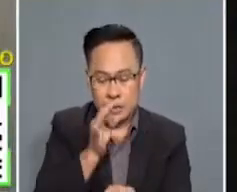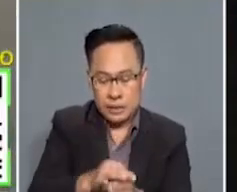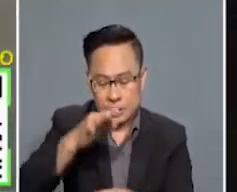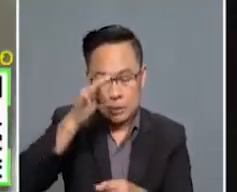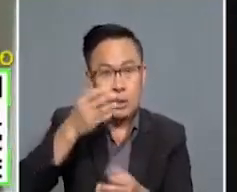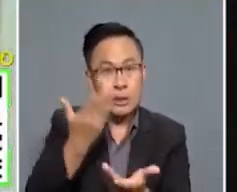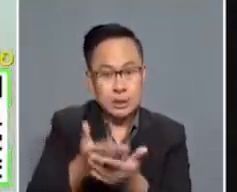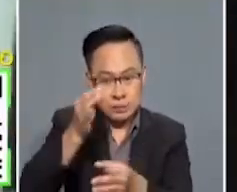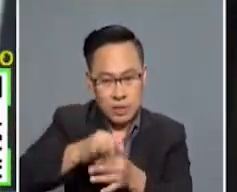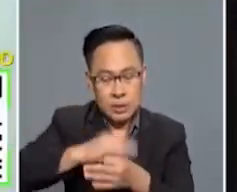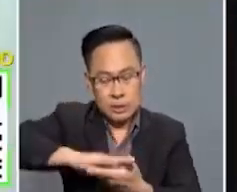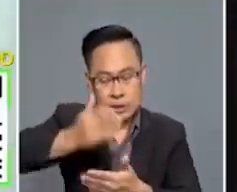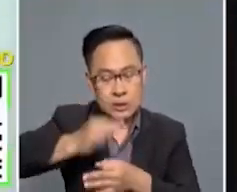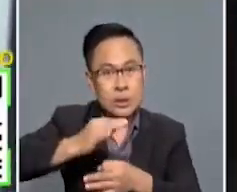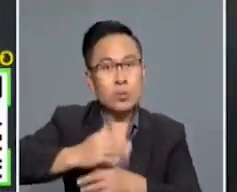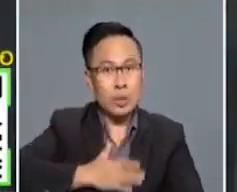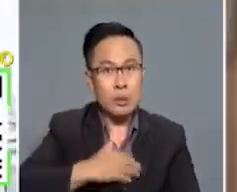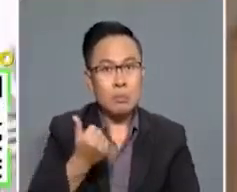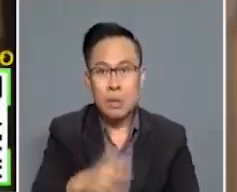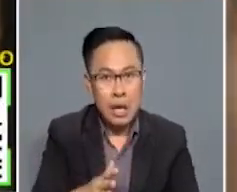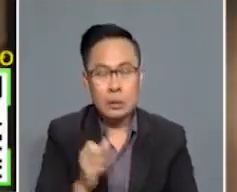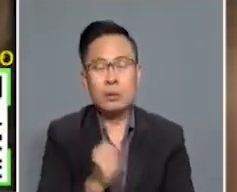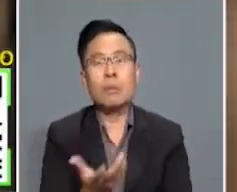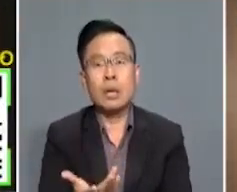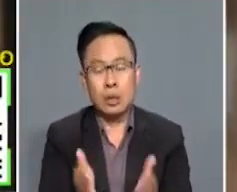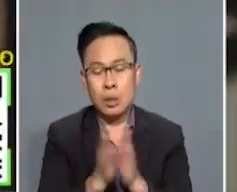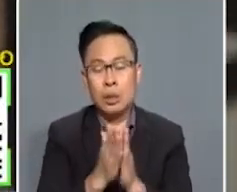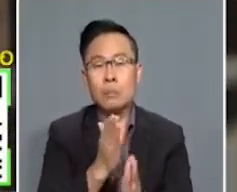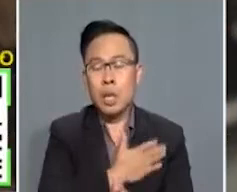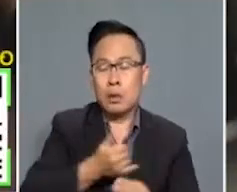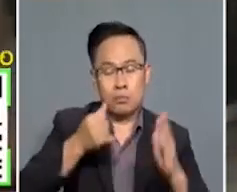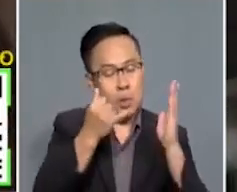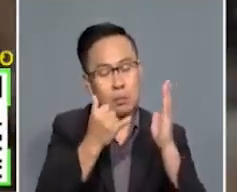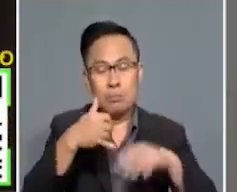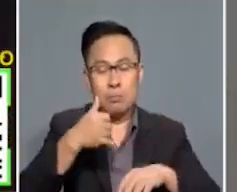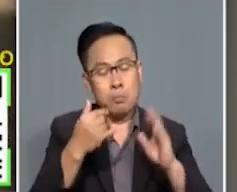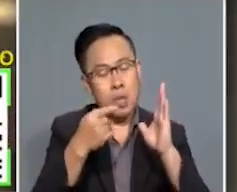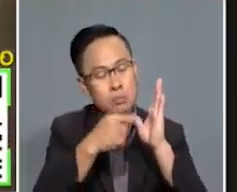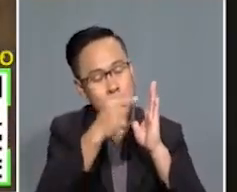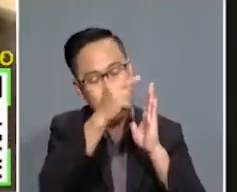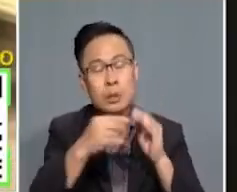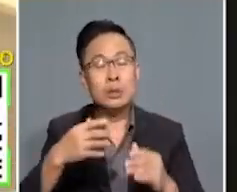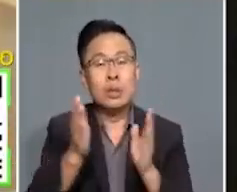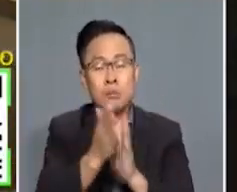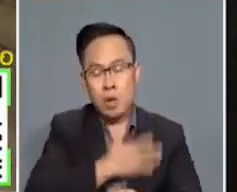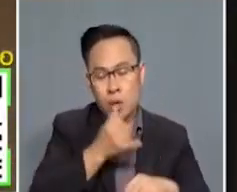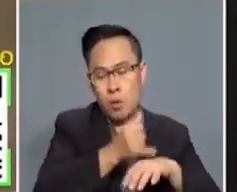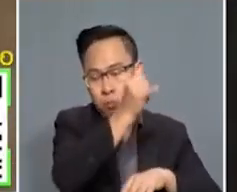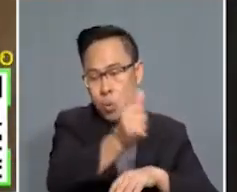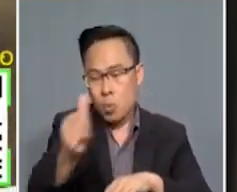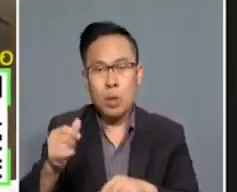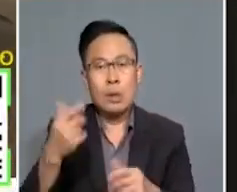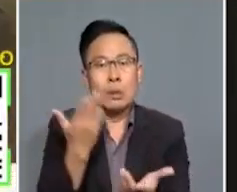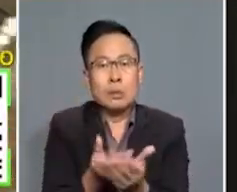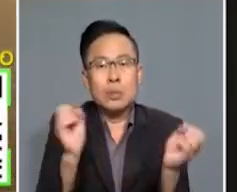ก็ยังจำเป็นต้องใช้เงินเช่นการเดินทางไปยังสถานที่ต่างๆค่ะและในวันพรุ่งนี้นะคะเครือข่ายทนายและประชาชนปกป้